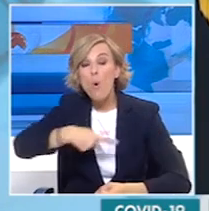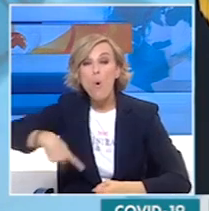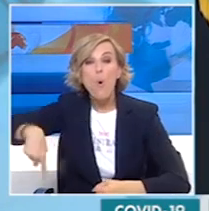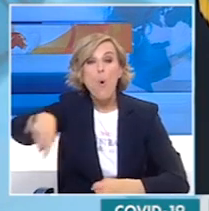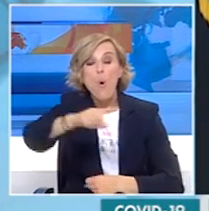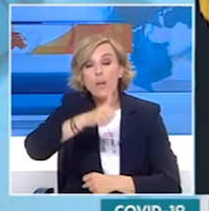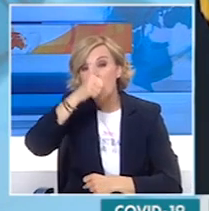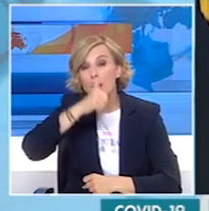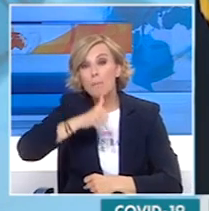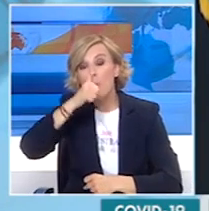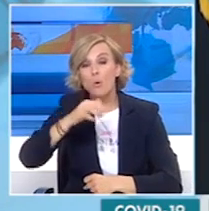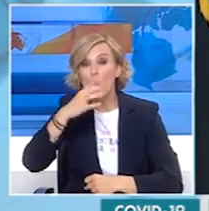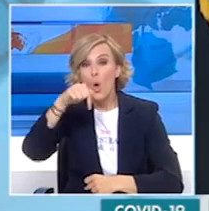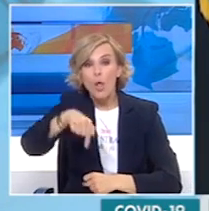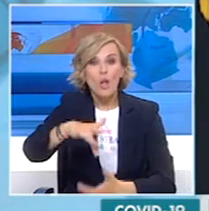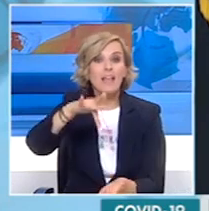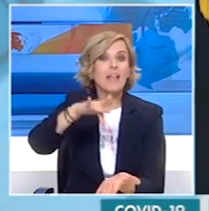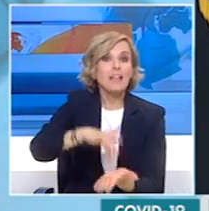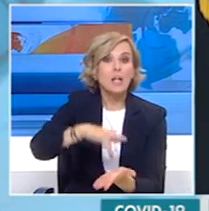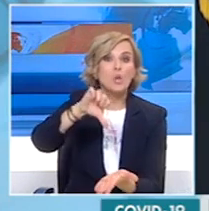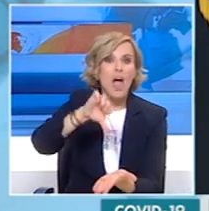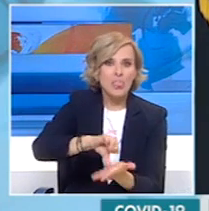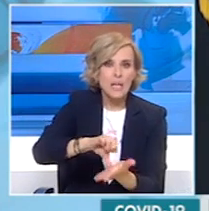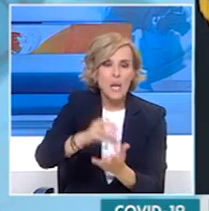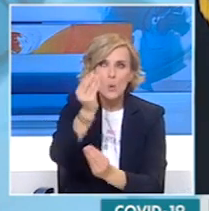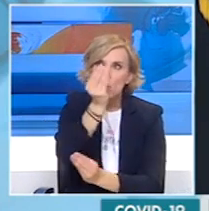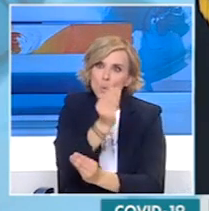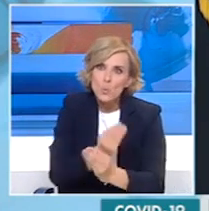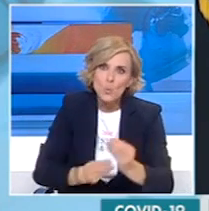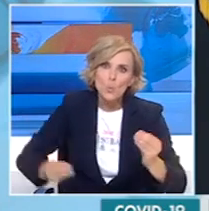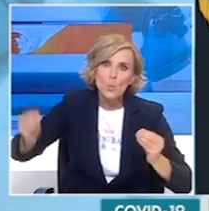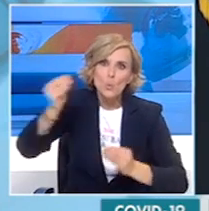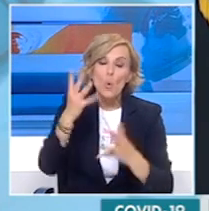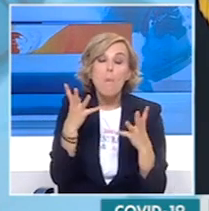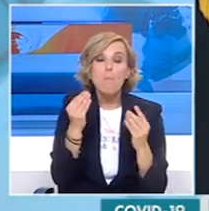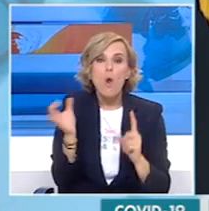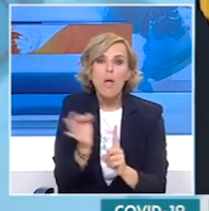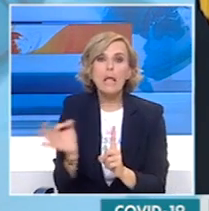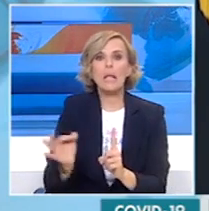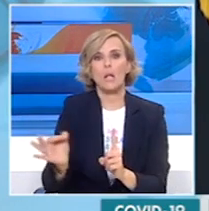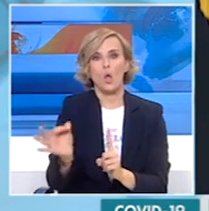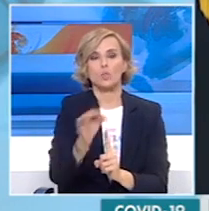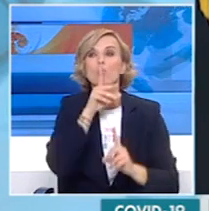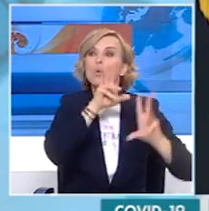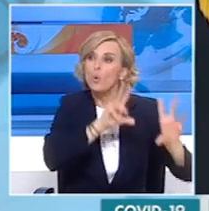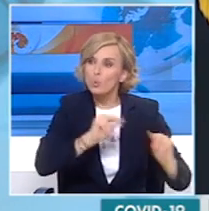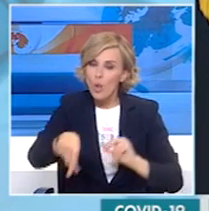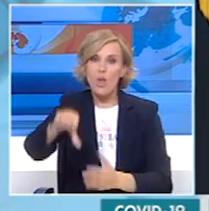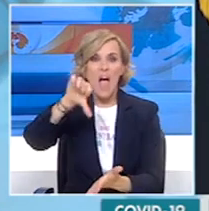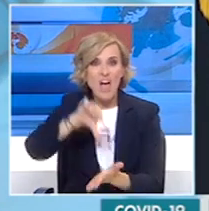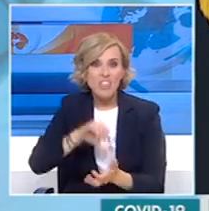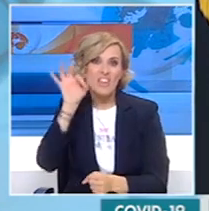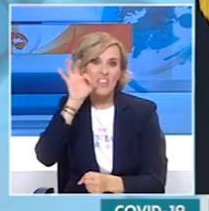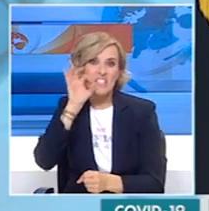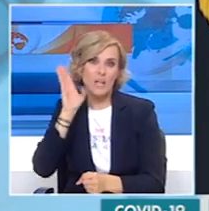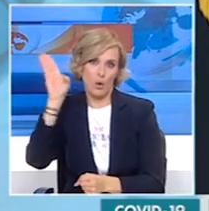επιδημιολογικά φορτία μεγάλα. Το είπα και πριν με κάποια συγκεκριμένα παραδείγματα. Το ίδιο ισχύει και στην Αθήνα, το ίδιο ισχύει και στη Θεσσαλονίκη. Εάν